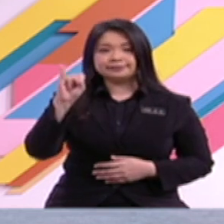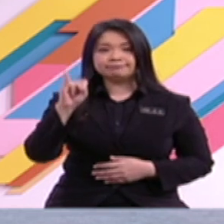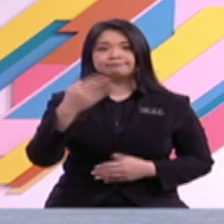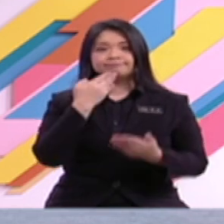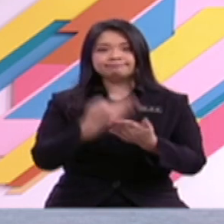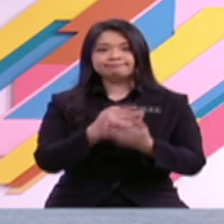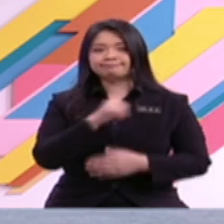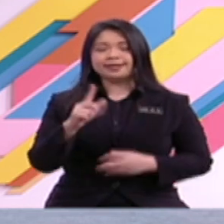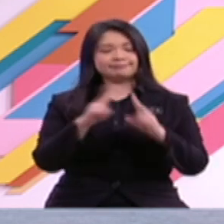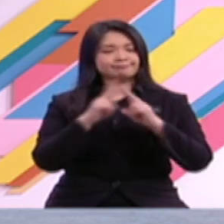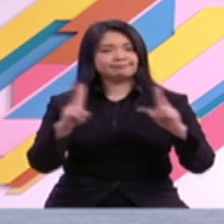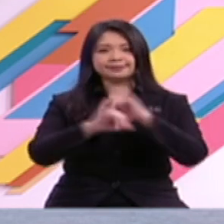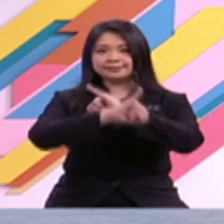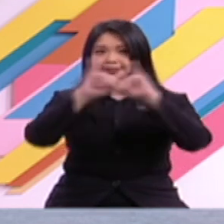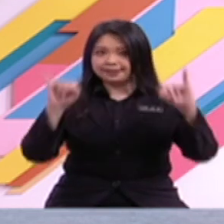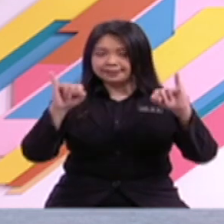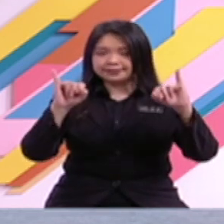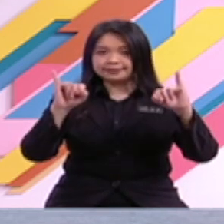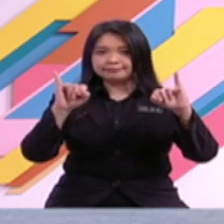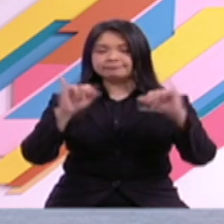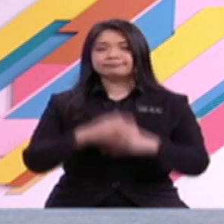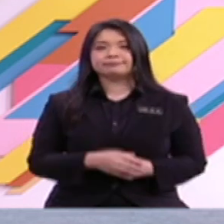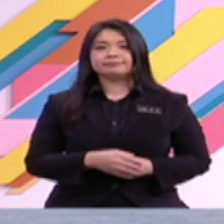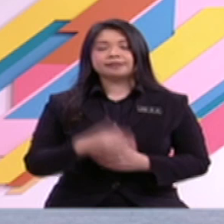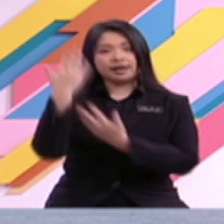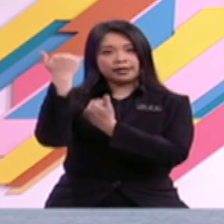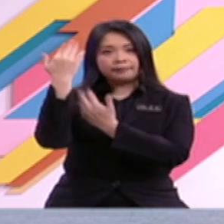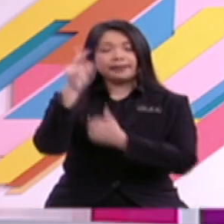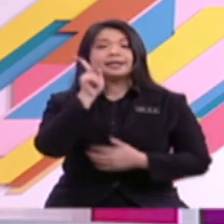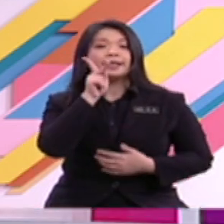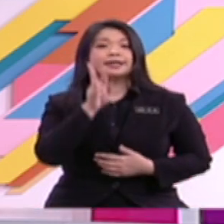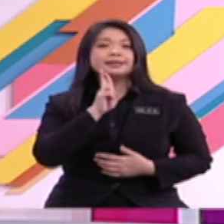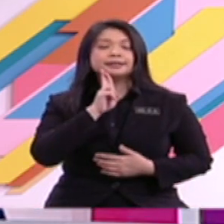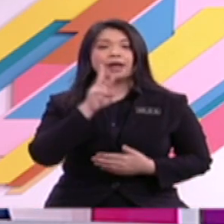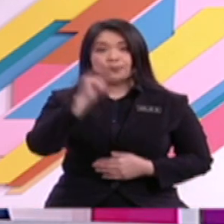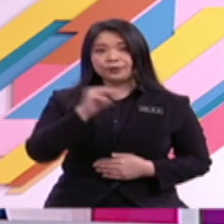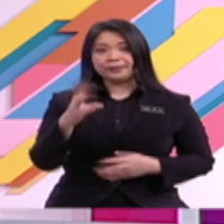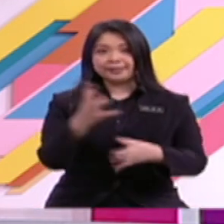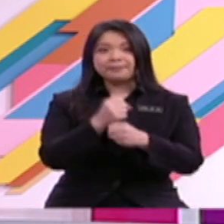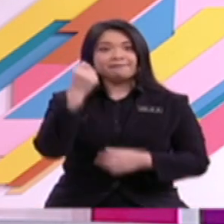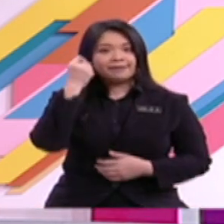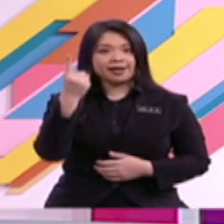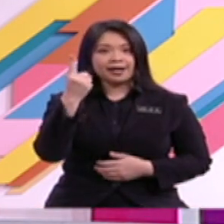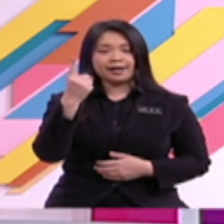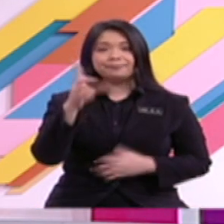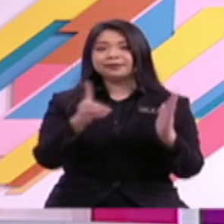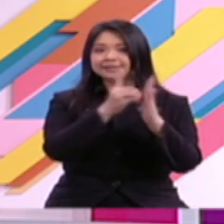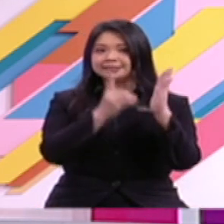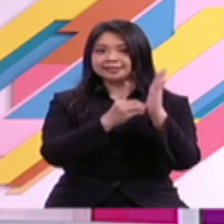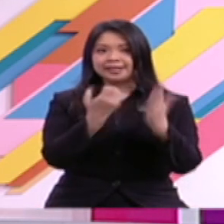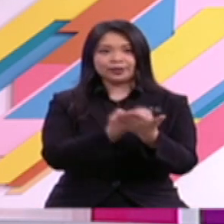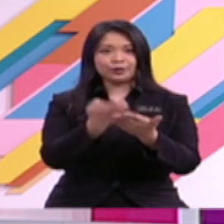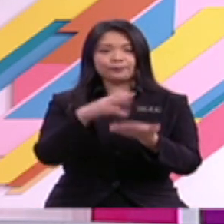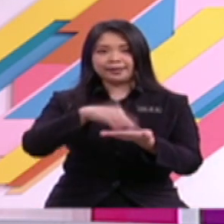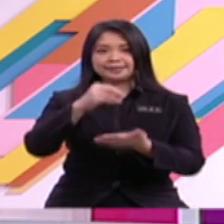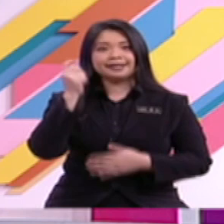jelas Syahrini tipsnya pun sangat mudah harapan Karina agar murid-murid semua dapat fakta alat dasar ekonomi kita belajar nih